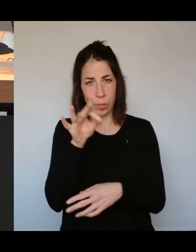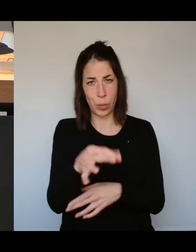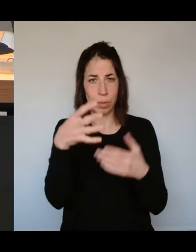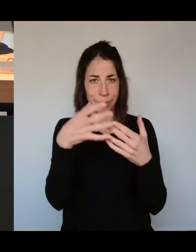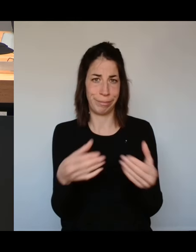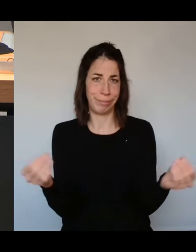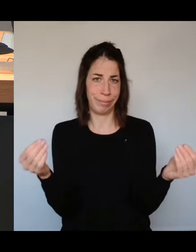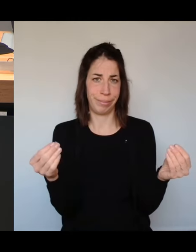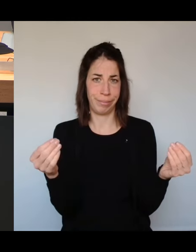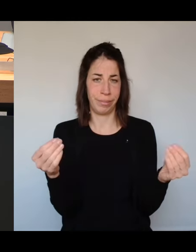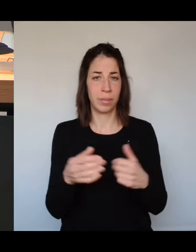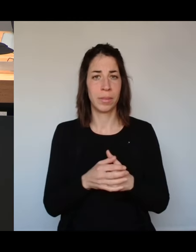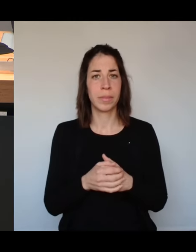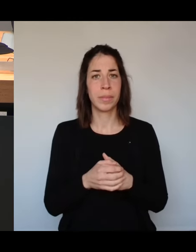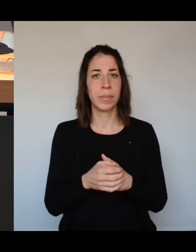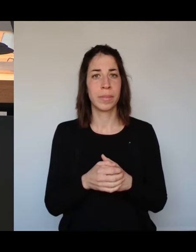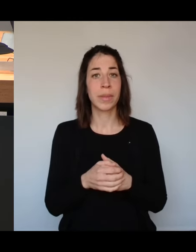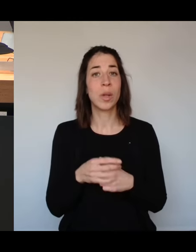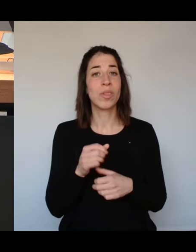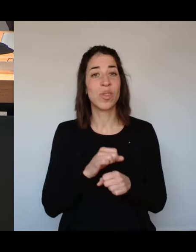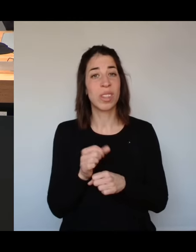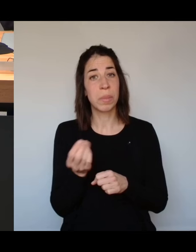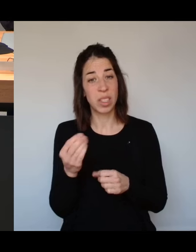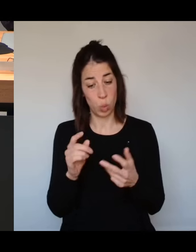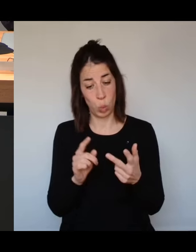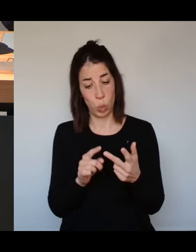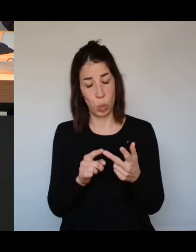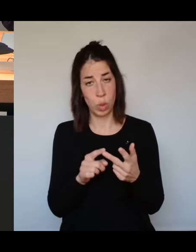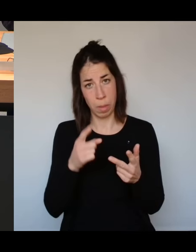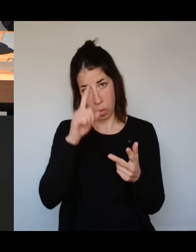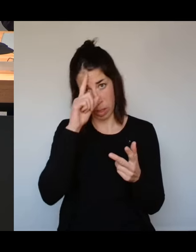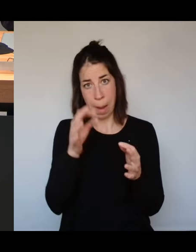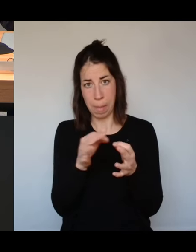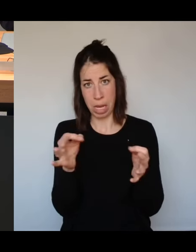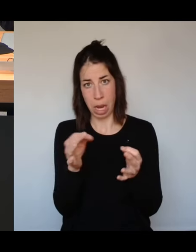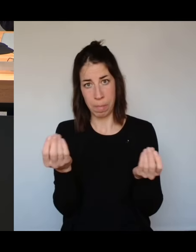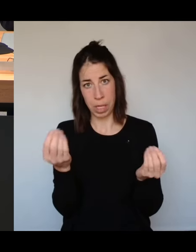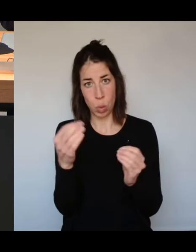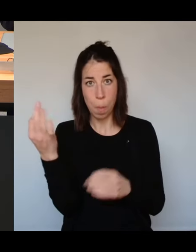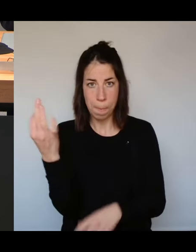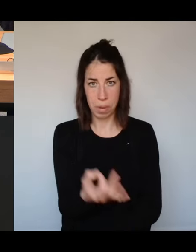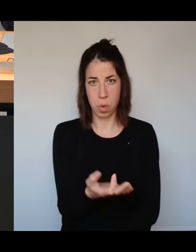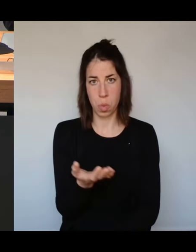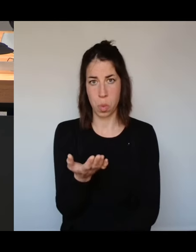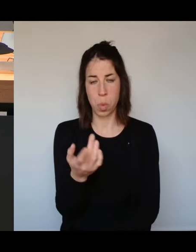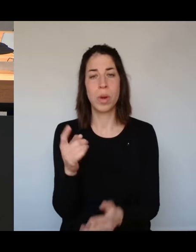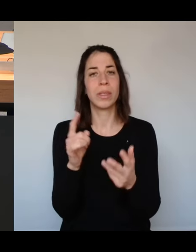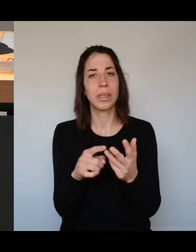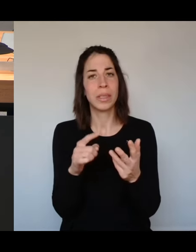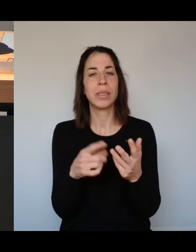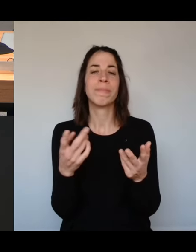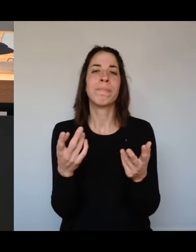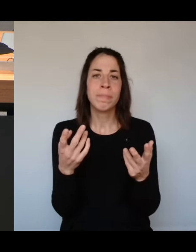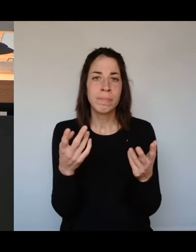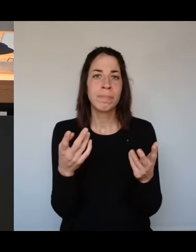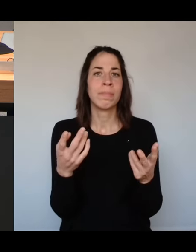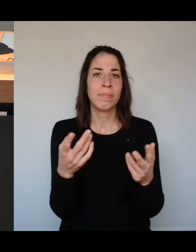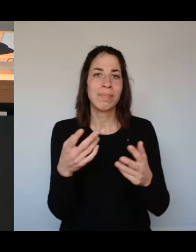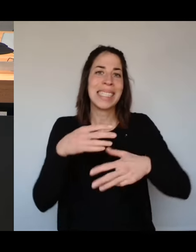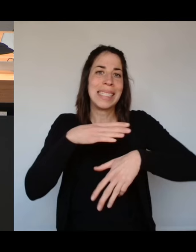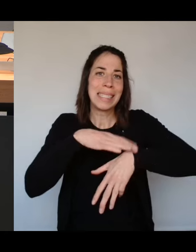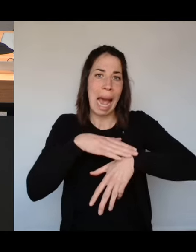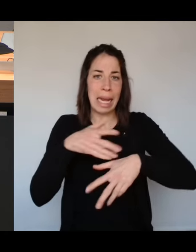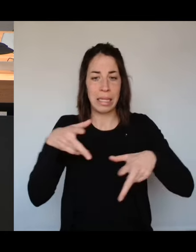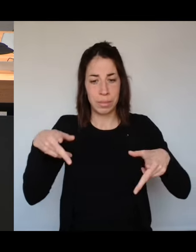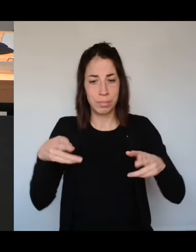polizeilichen Maßnahmen geben muss und auch eine Parkumfriedung temporär helfen kann. Ja, auch das ist nämlich